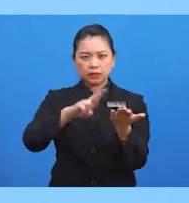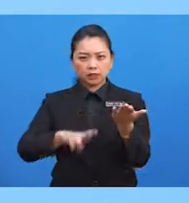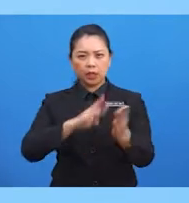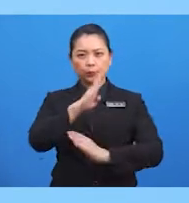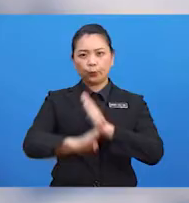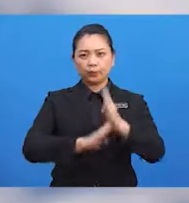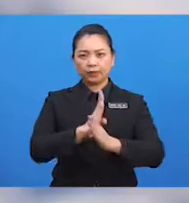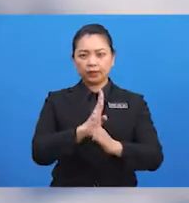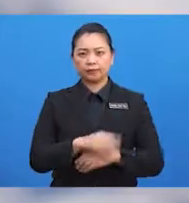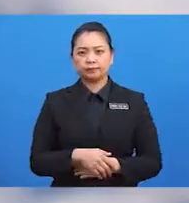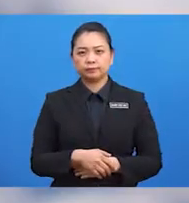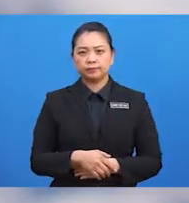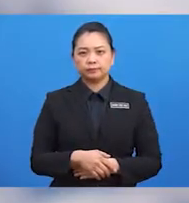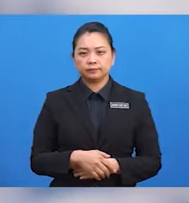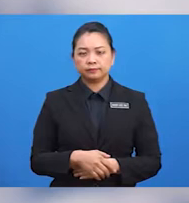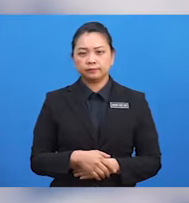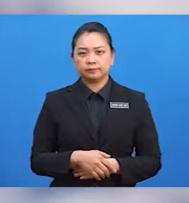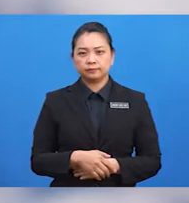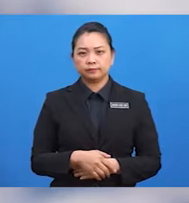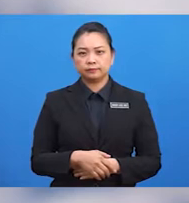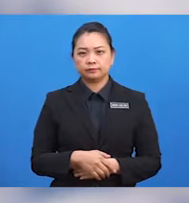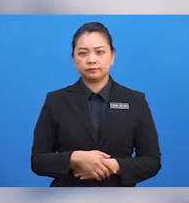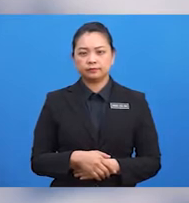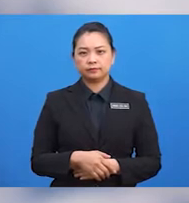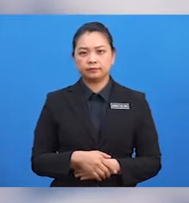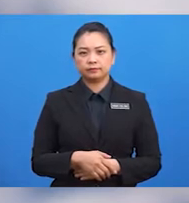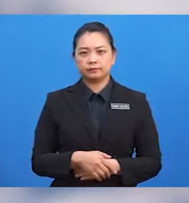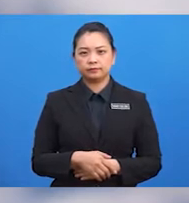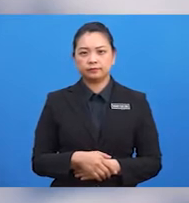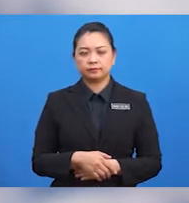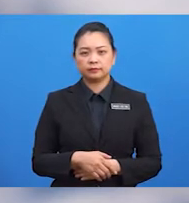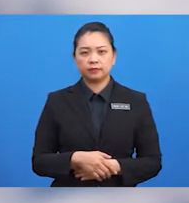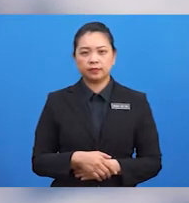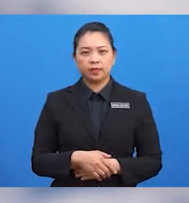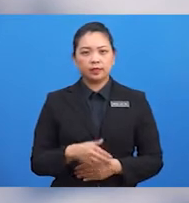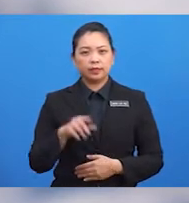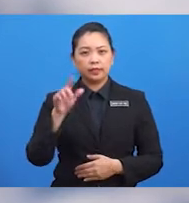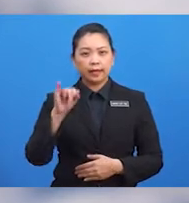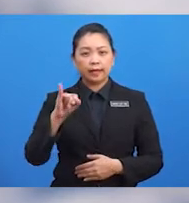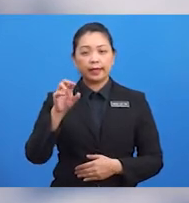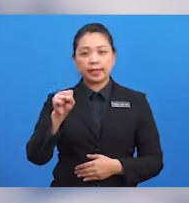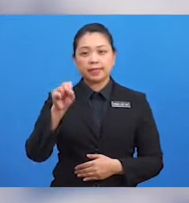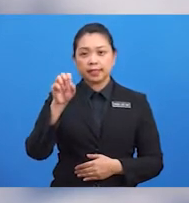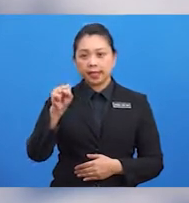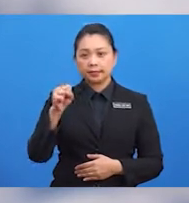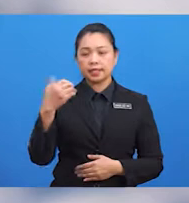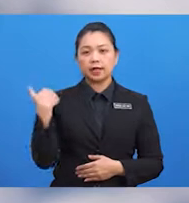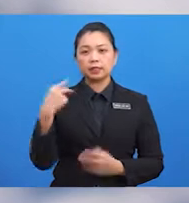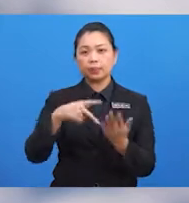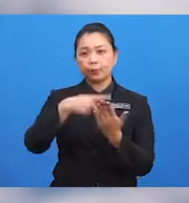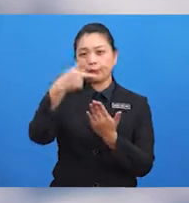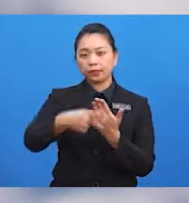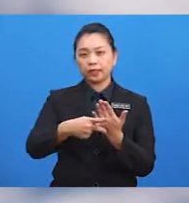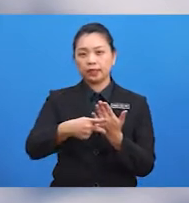Stesen Angkasa Antarabangsa ISS adalah projek kerjasama